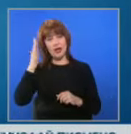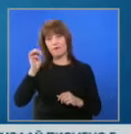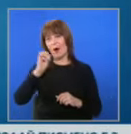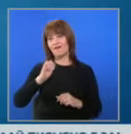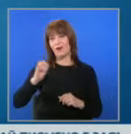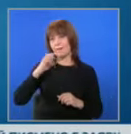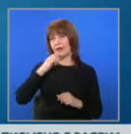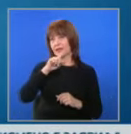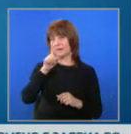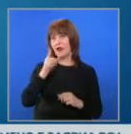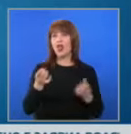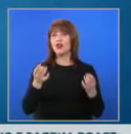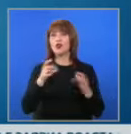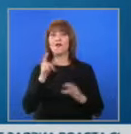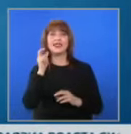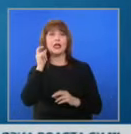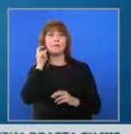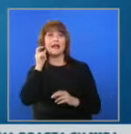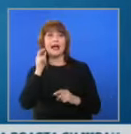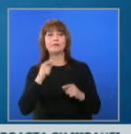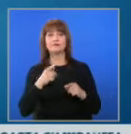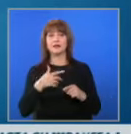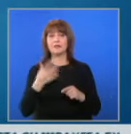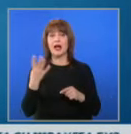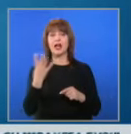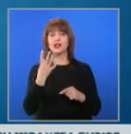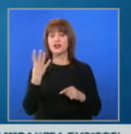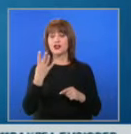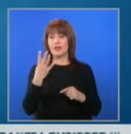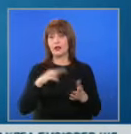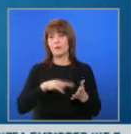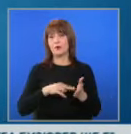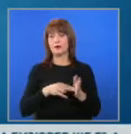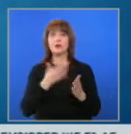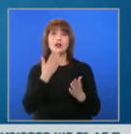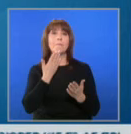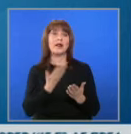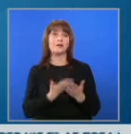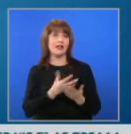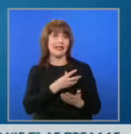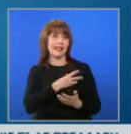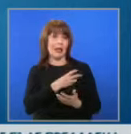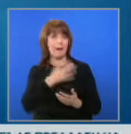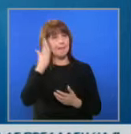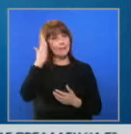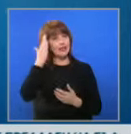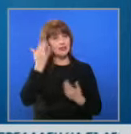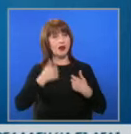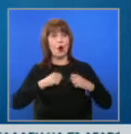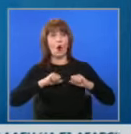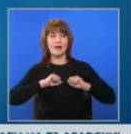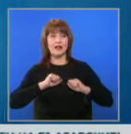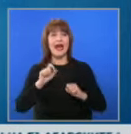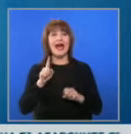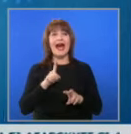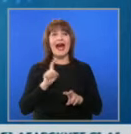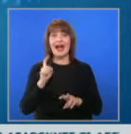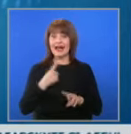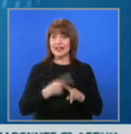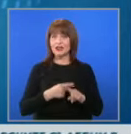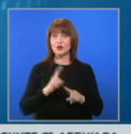въпроси. Сред новите имена в досегашния кабинет има 4 ярки политически предложения от ГЕРБ. Министър на отбраната да е Христо Гаджев,